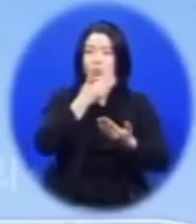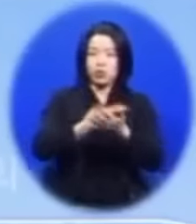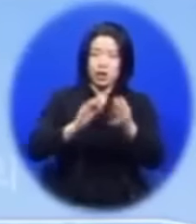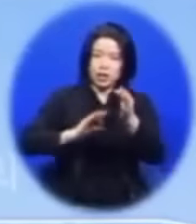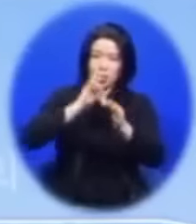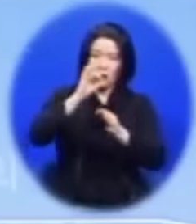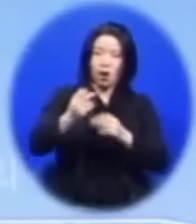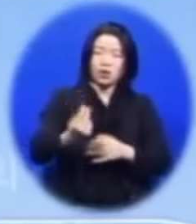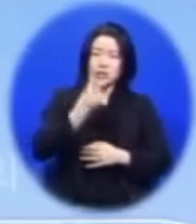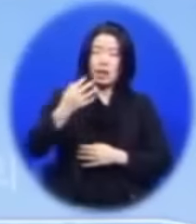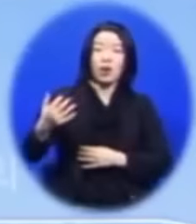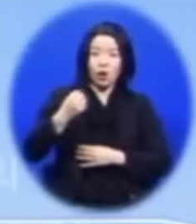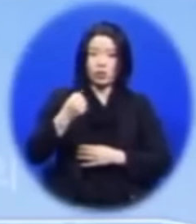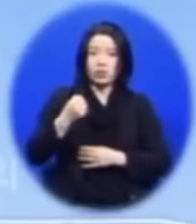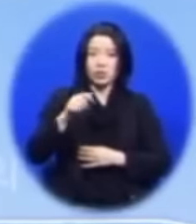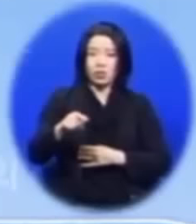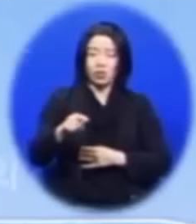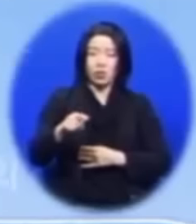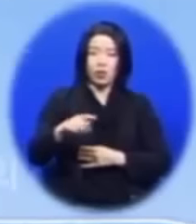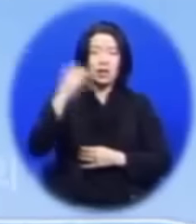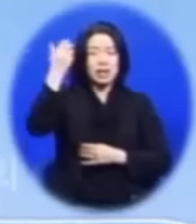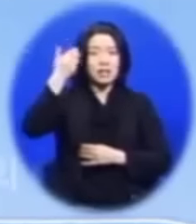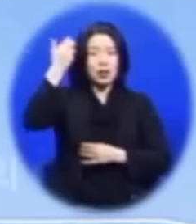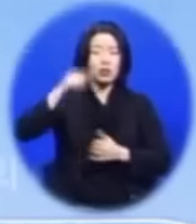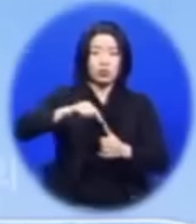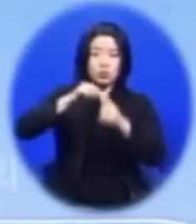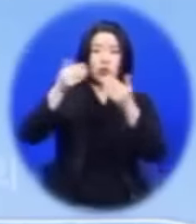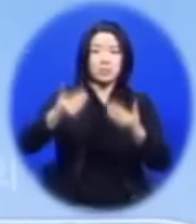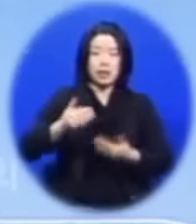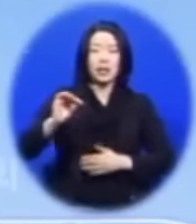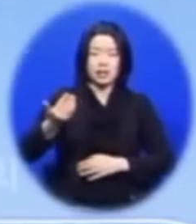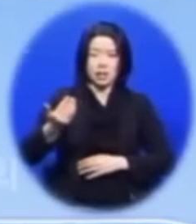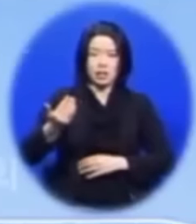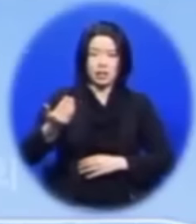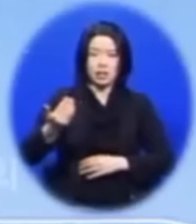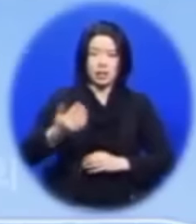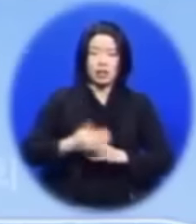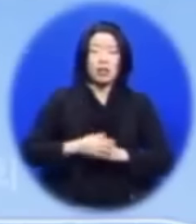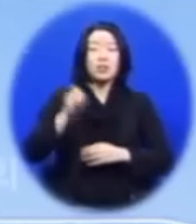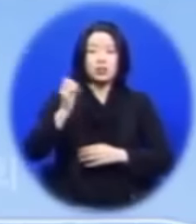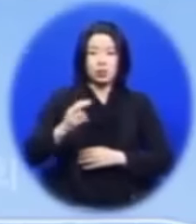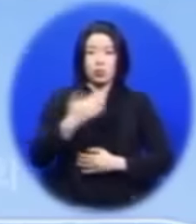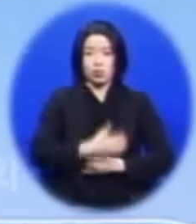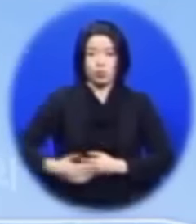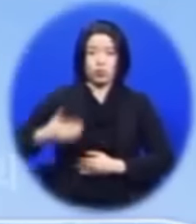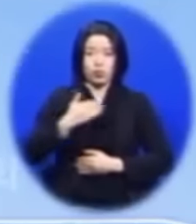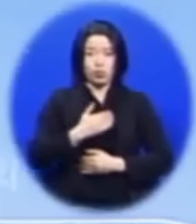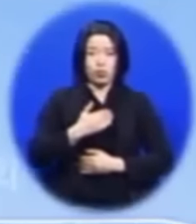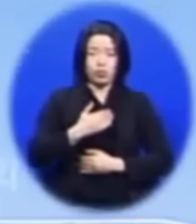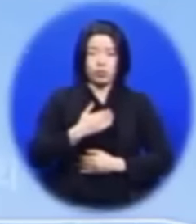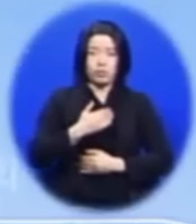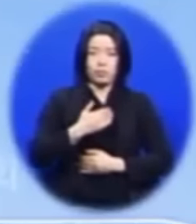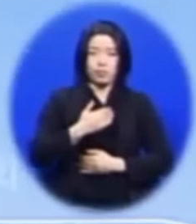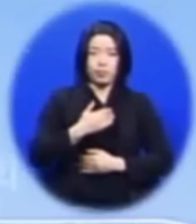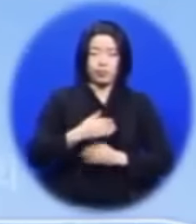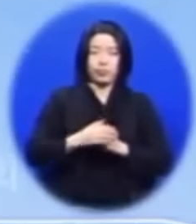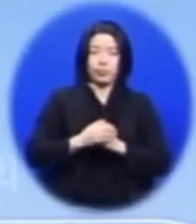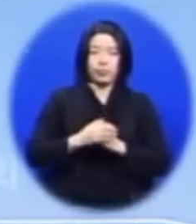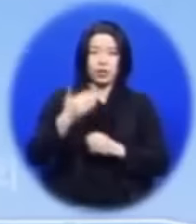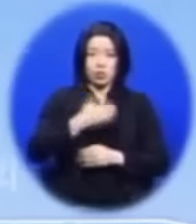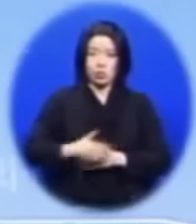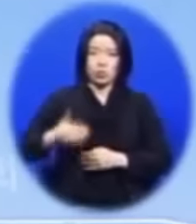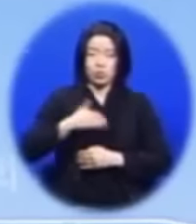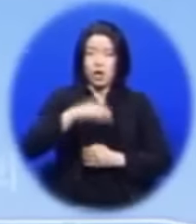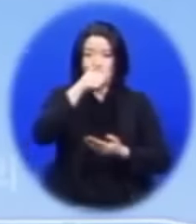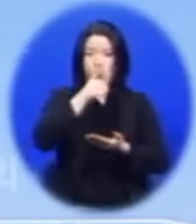얻는 것이니까 영은 구원받아야 되고 그리고 육은 이건